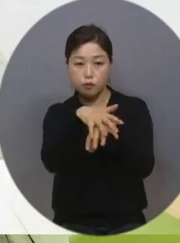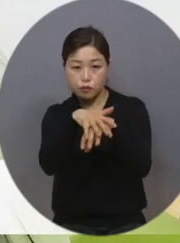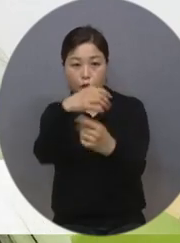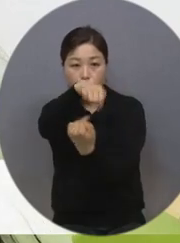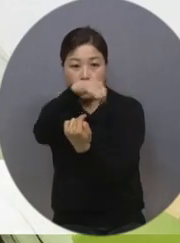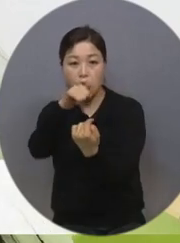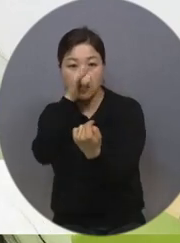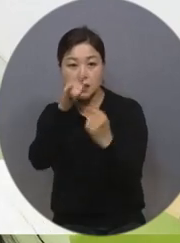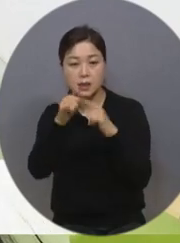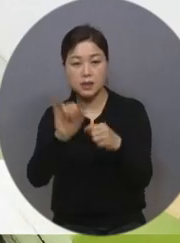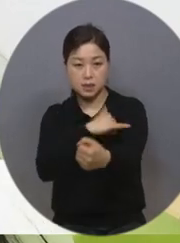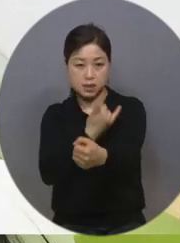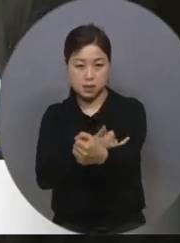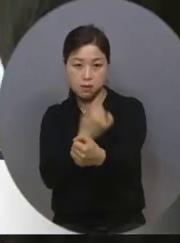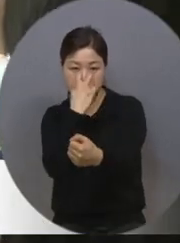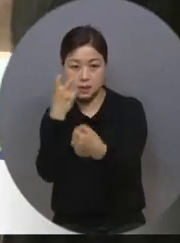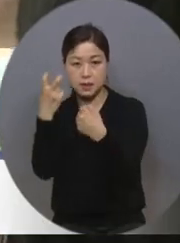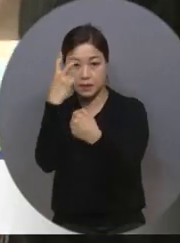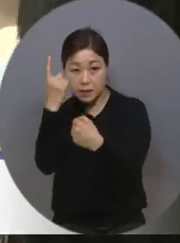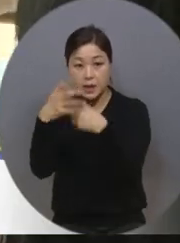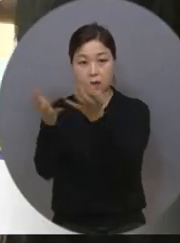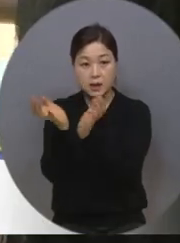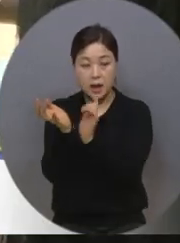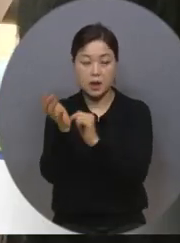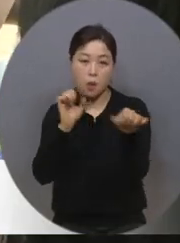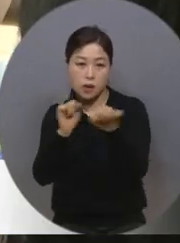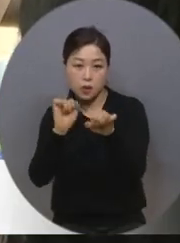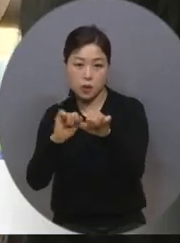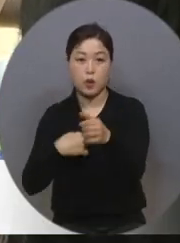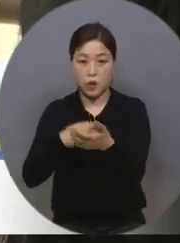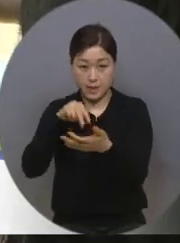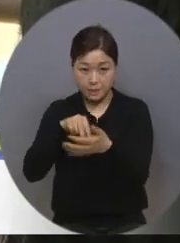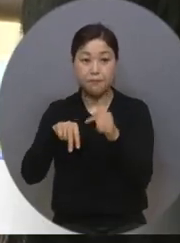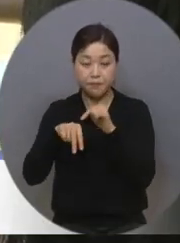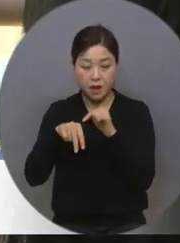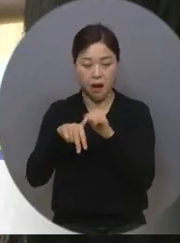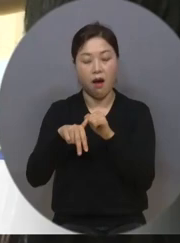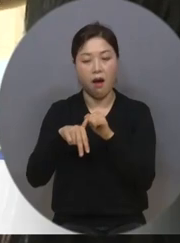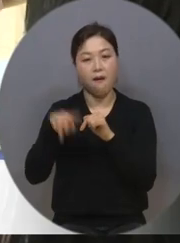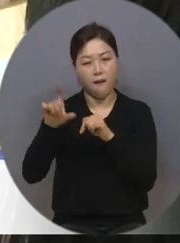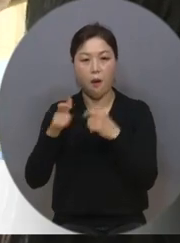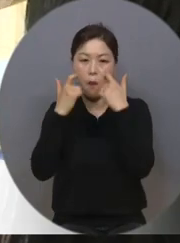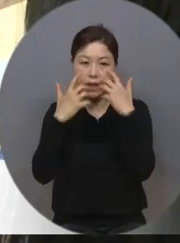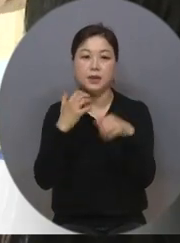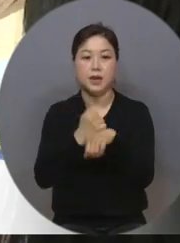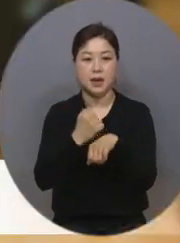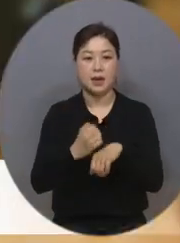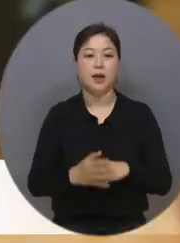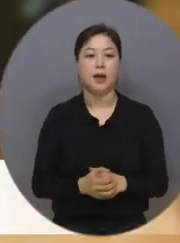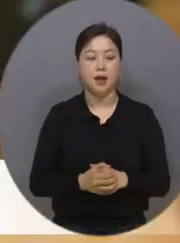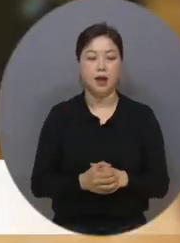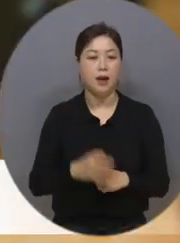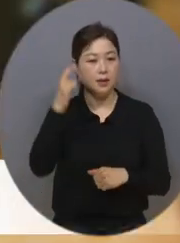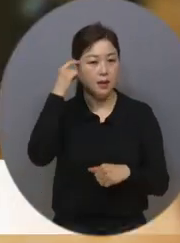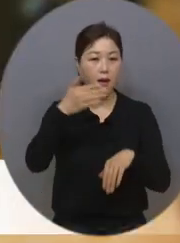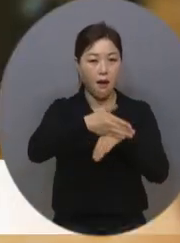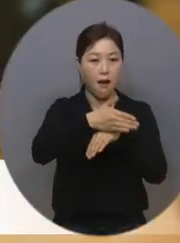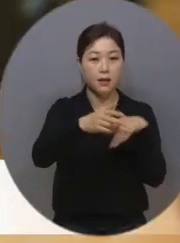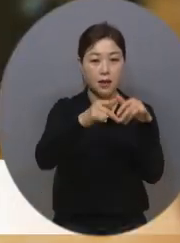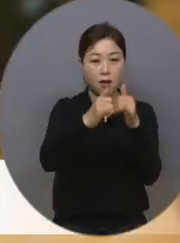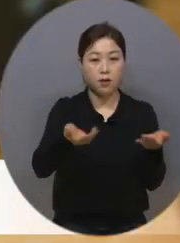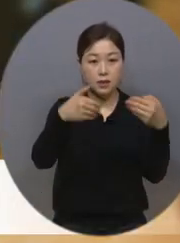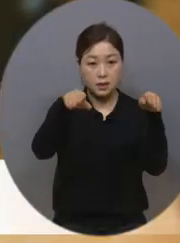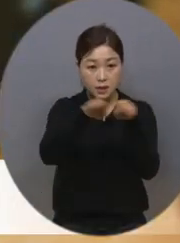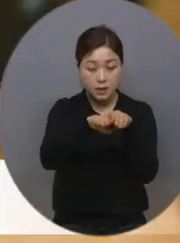운영되는 인권지킴이단 활동의 독립성도 강화하겠다고 밝혔습니다. 지적장애인 거주시설 관할